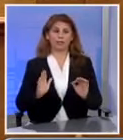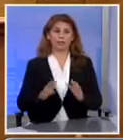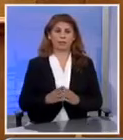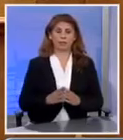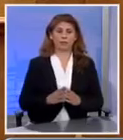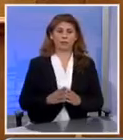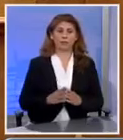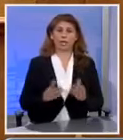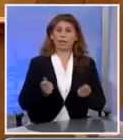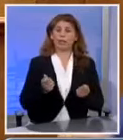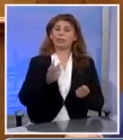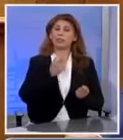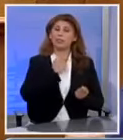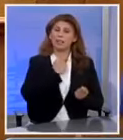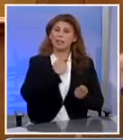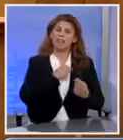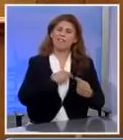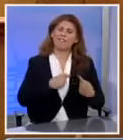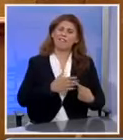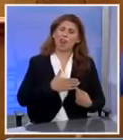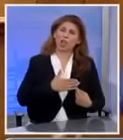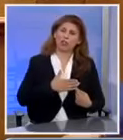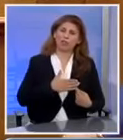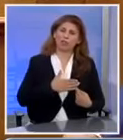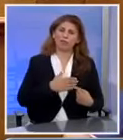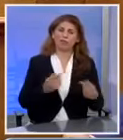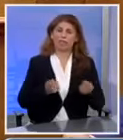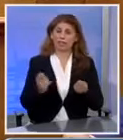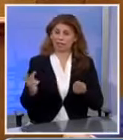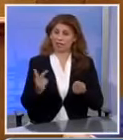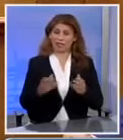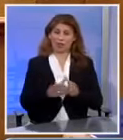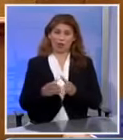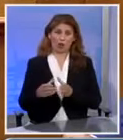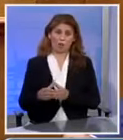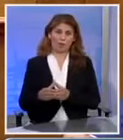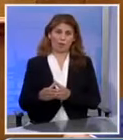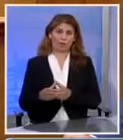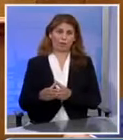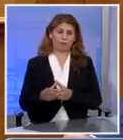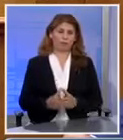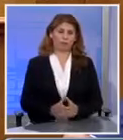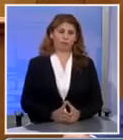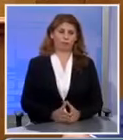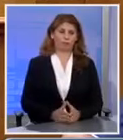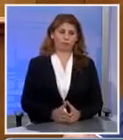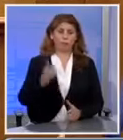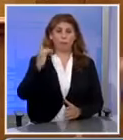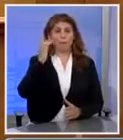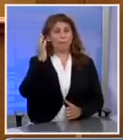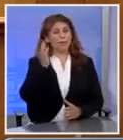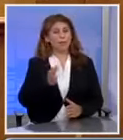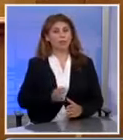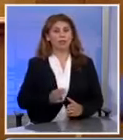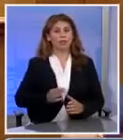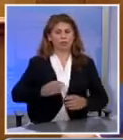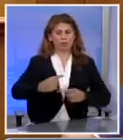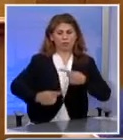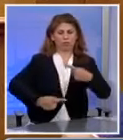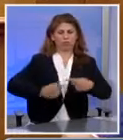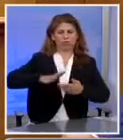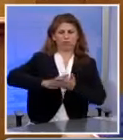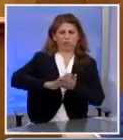κάνοντας την ανάγκη φιλοτιμία, διέπραξαν τα δύο κόμματα που κυβερνούσαν με τη λογική του οδοστρωτήρα